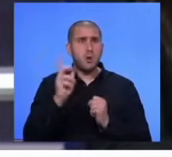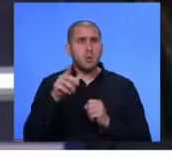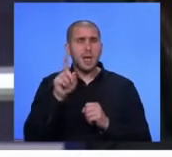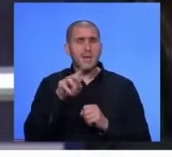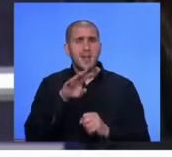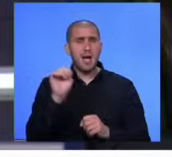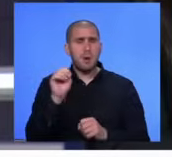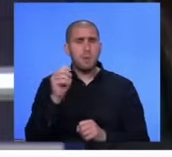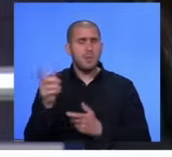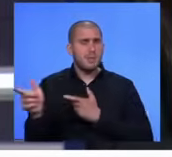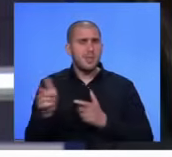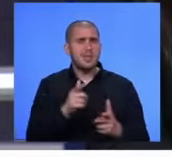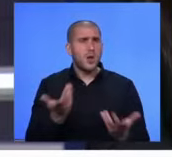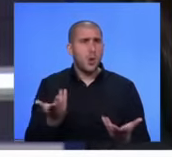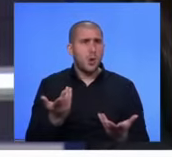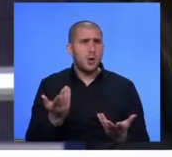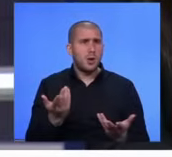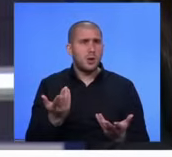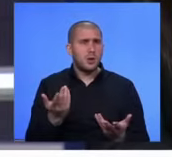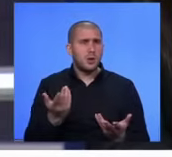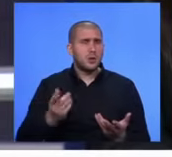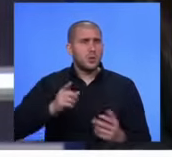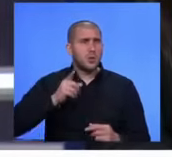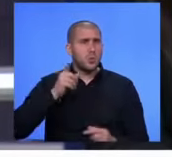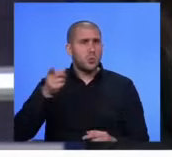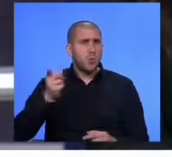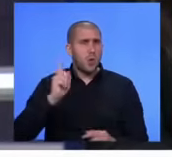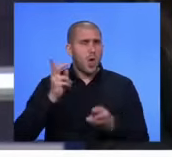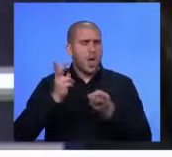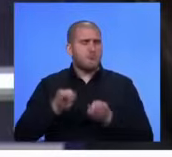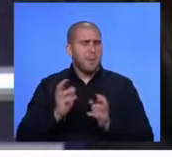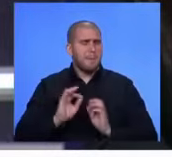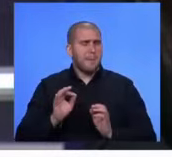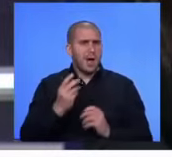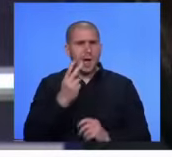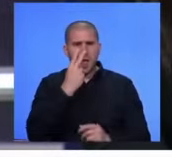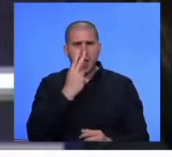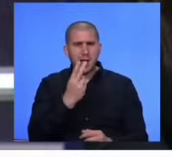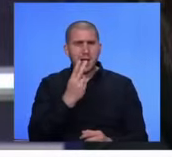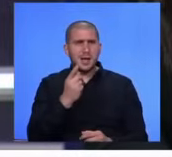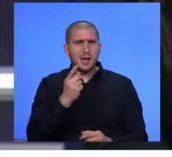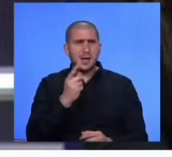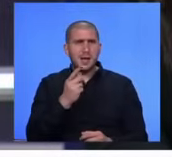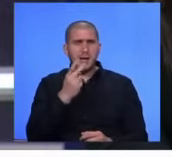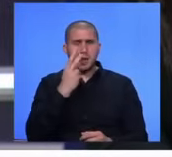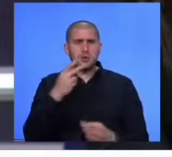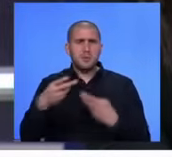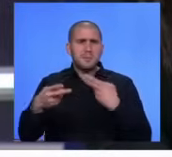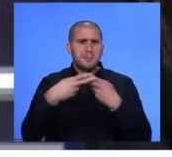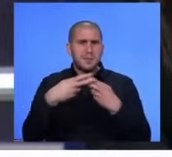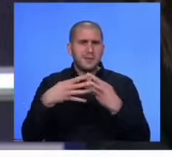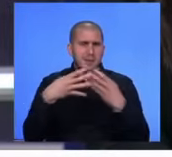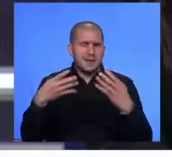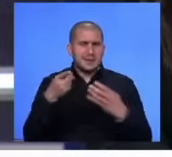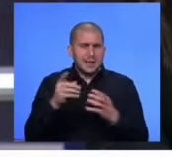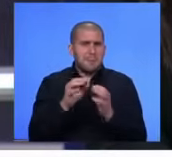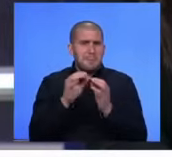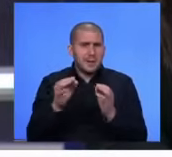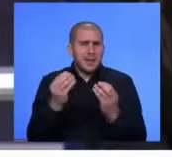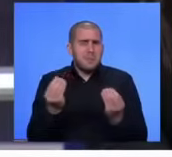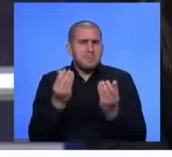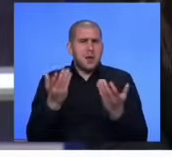1,400 נטבחו. הוא לא אפשר לראות על אלו שמתקרבים לגדר. זה מתחיל